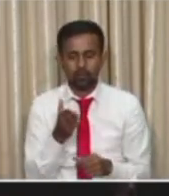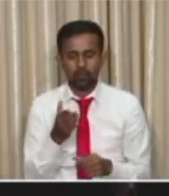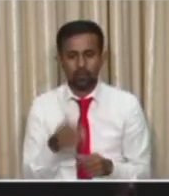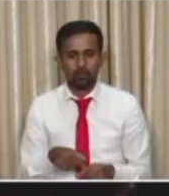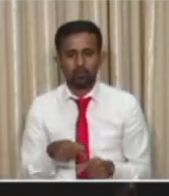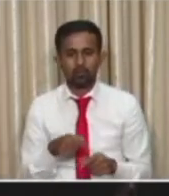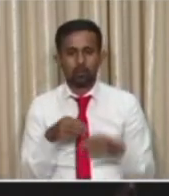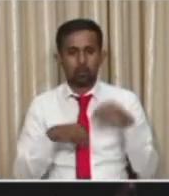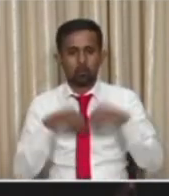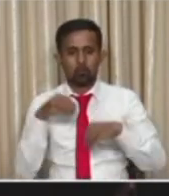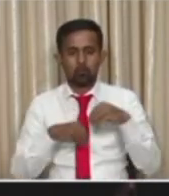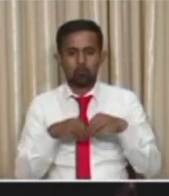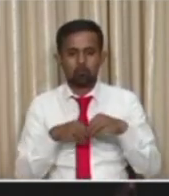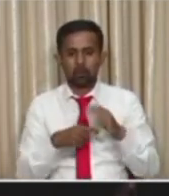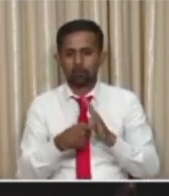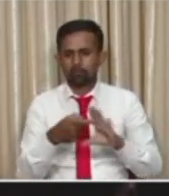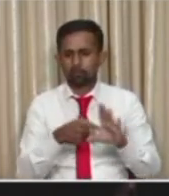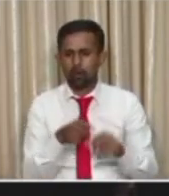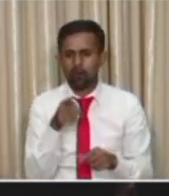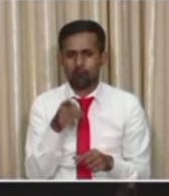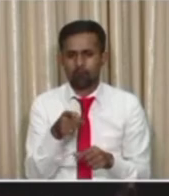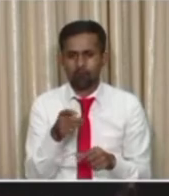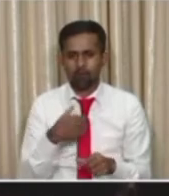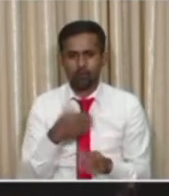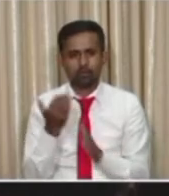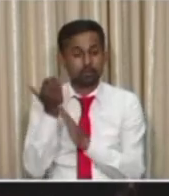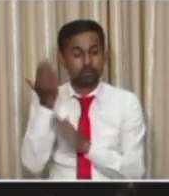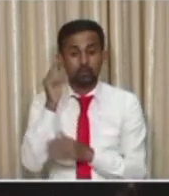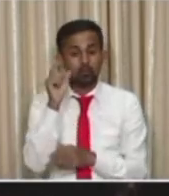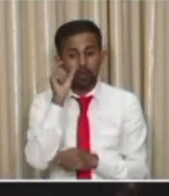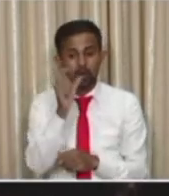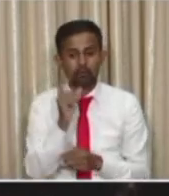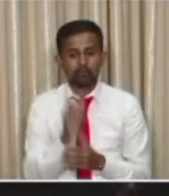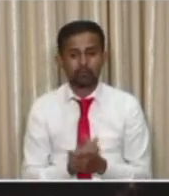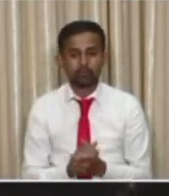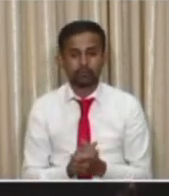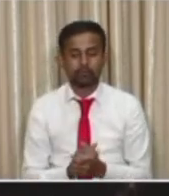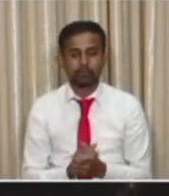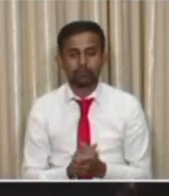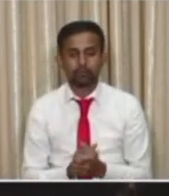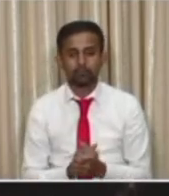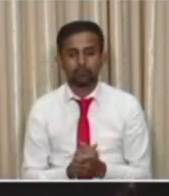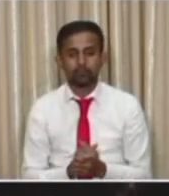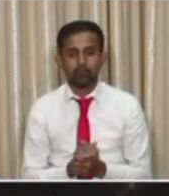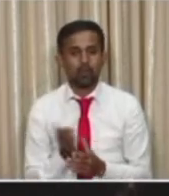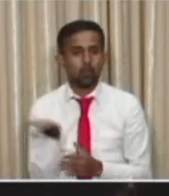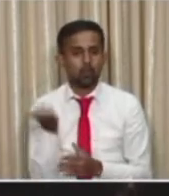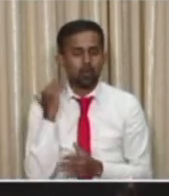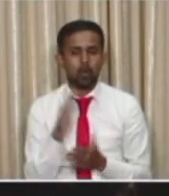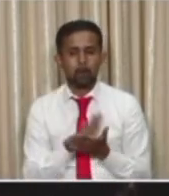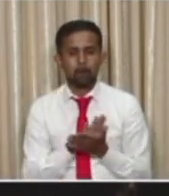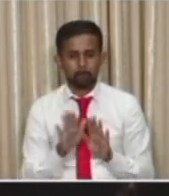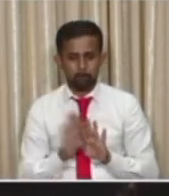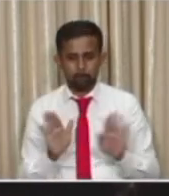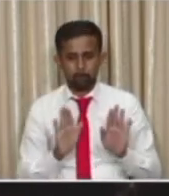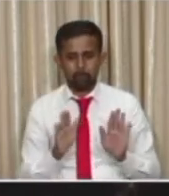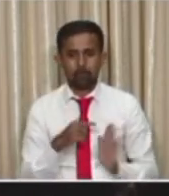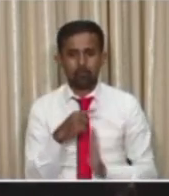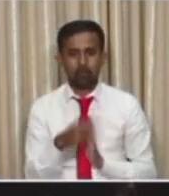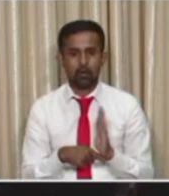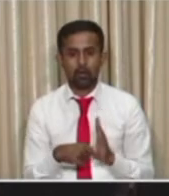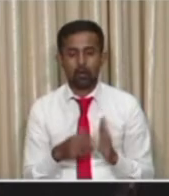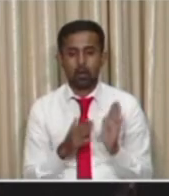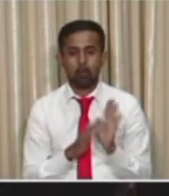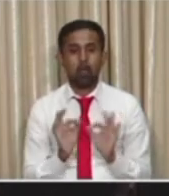இந்த நாட்டினுடைய வரலாற்றை நாம் திரும்பி பார்க்கிற போதும் கடந்த ஆட்சி காலத்தை நாம் எடுத்து பார்த்தால் கூட இந்த நாட்டிலே ஊடகங்கள் வாயிலாகத்தான் மிகப்பெரிய ஒரு அழிவு